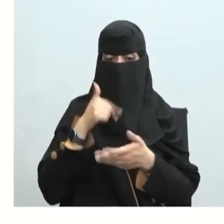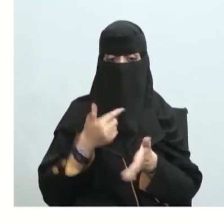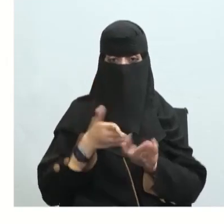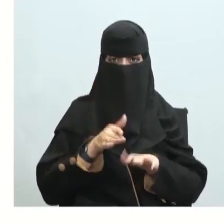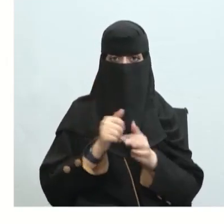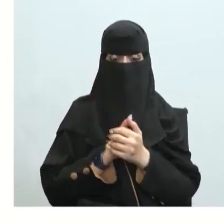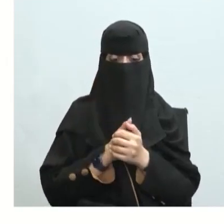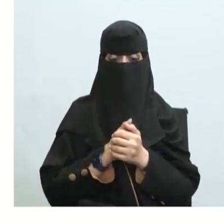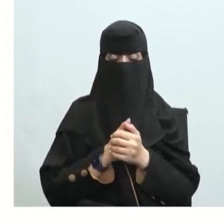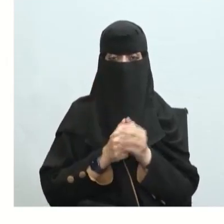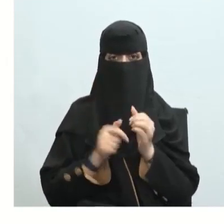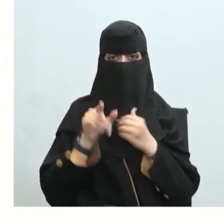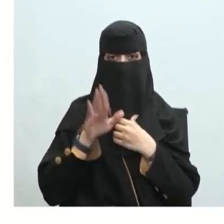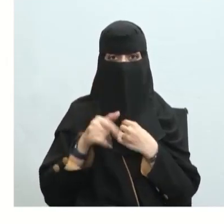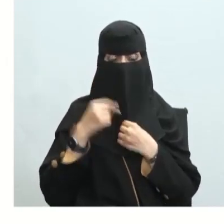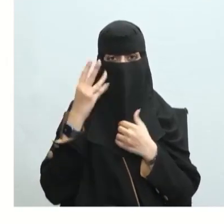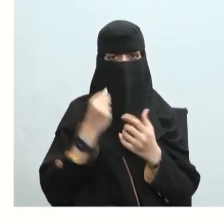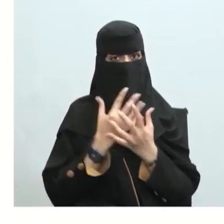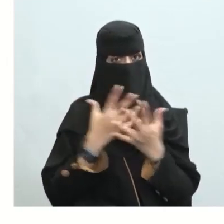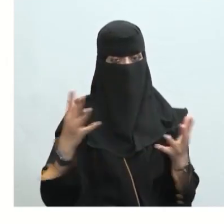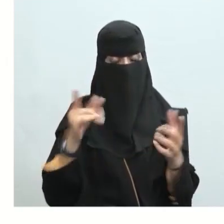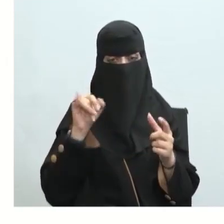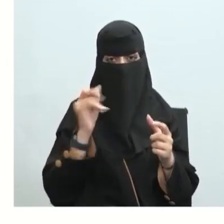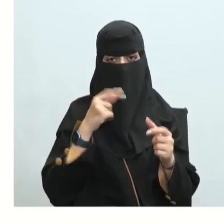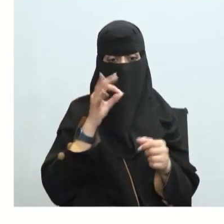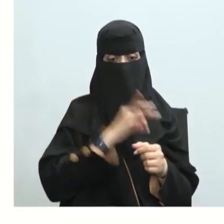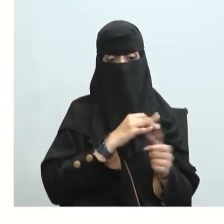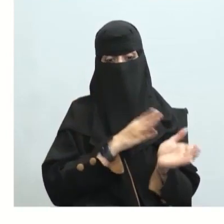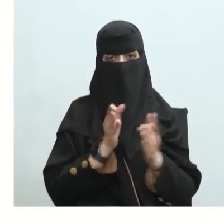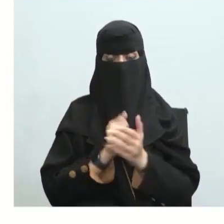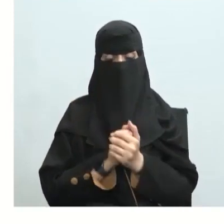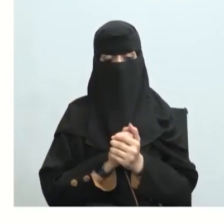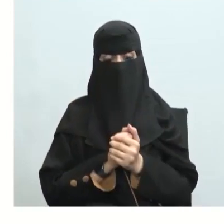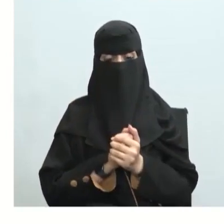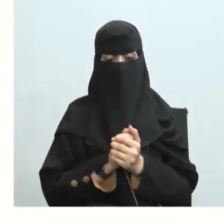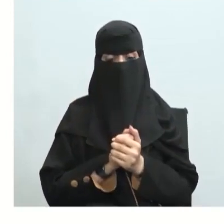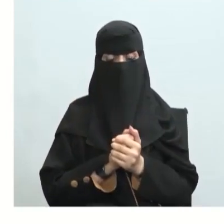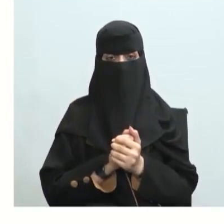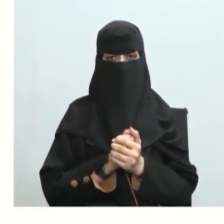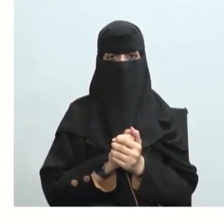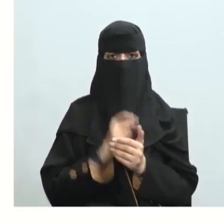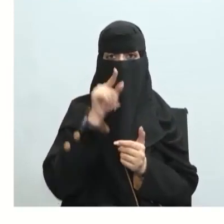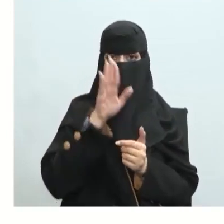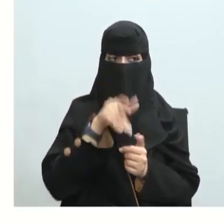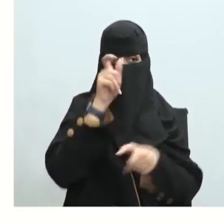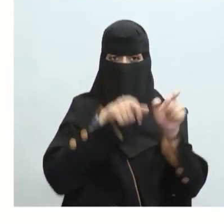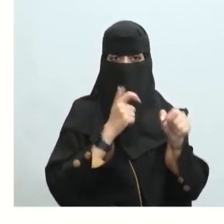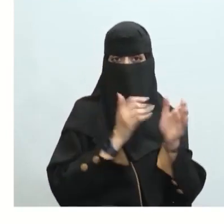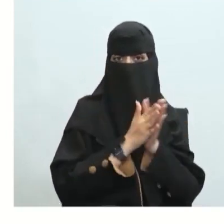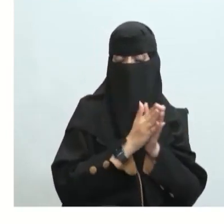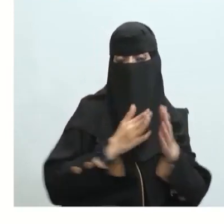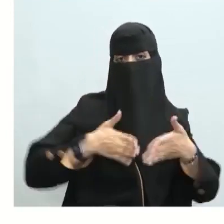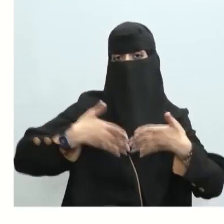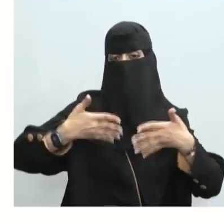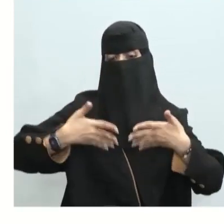وايضا يعني يكون اكبر عدد من من المستفيدين احسنتم هنا المهتمون بالترفيه